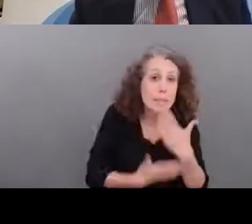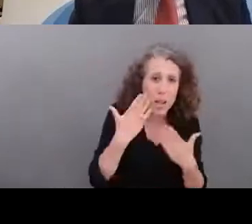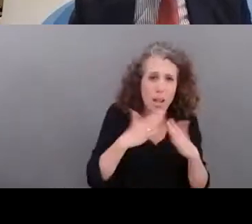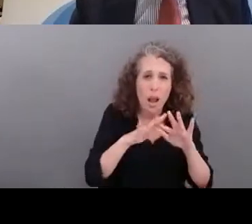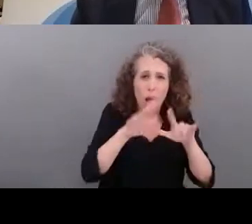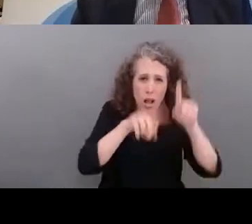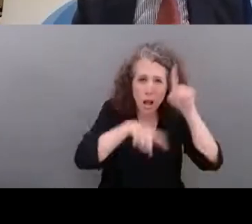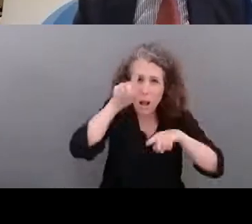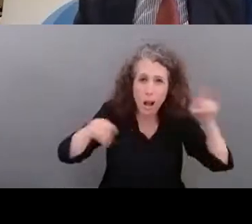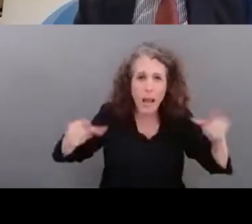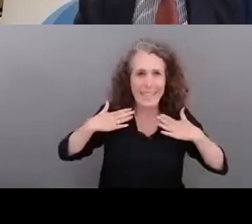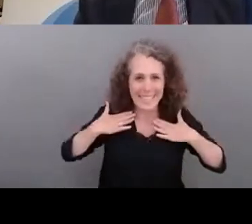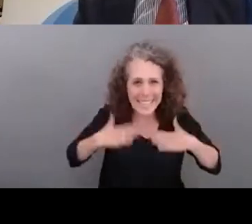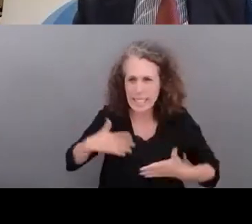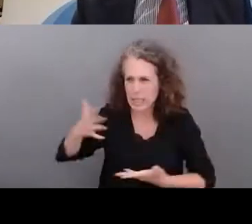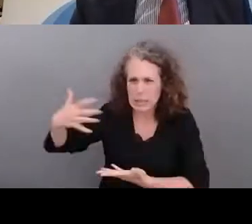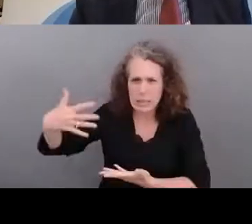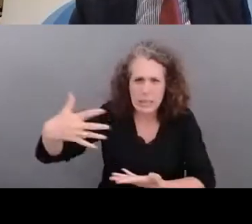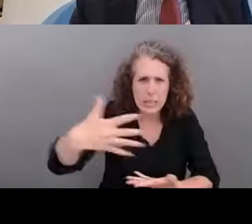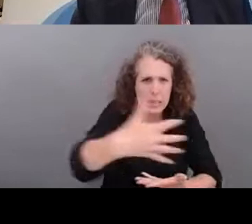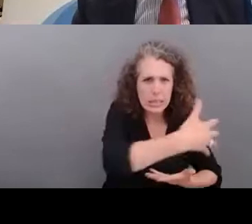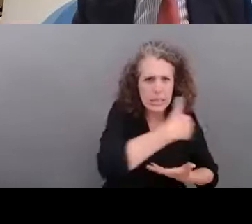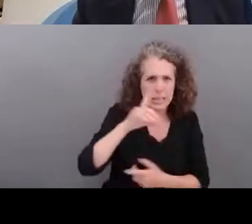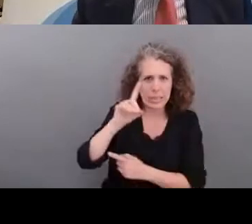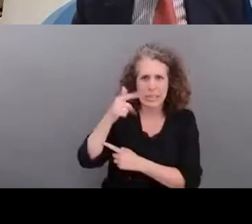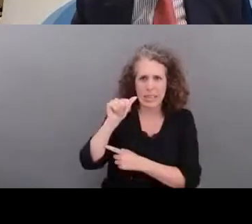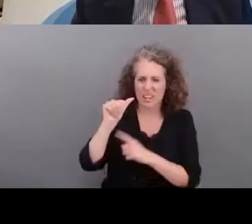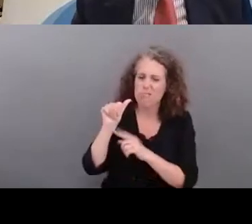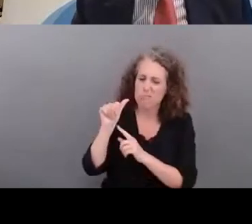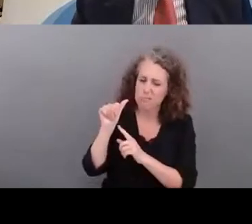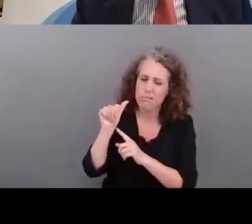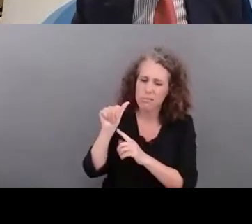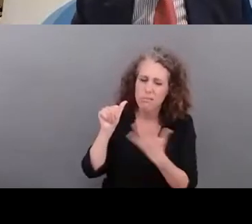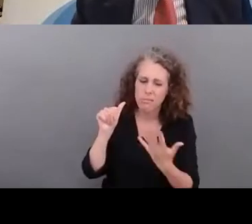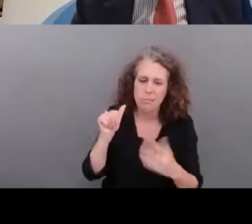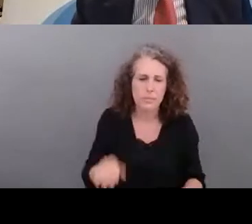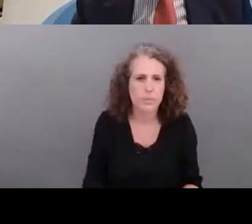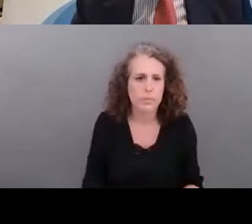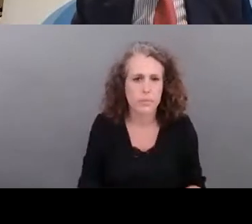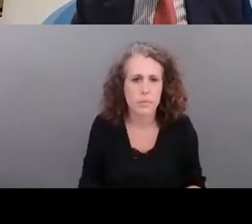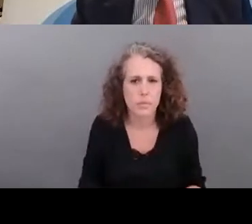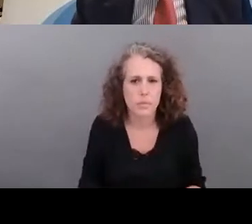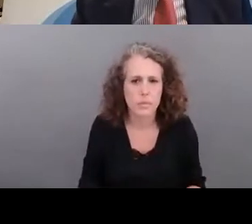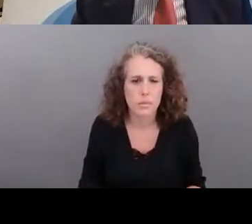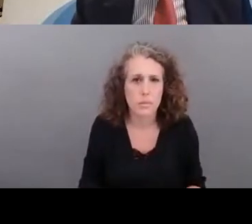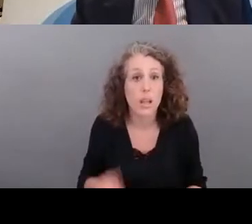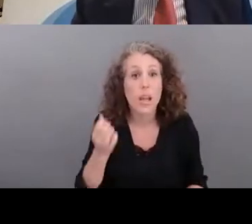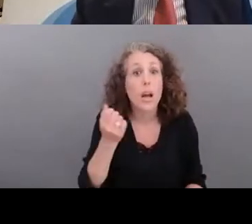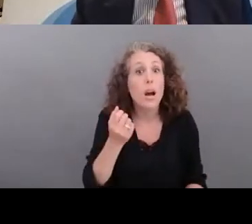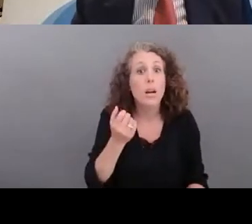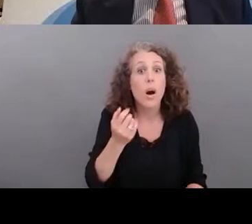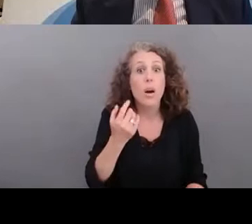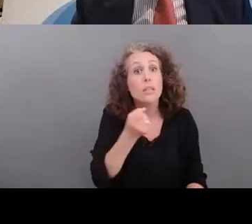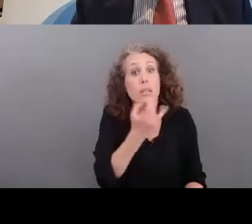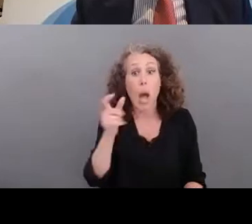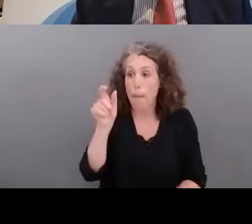progrès ici, mais il faut que cela soit amélioré. Une autre chose à faire, c'est de reconnaître que parfois, des personnes